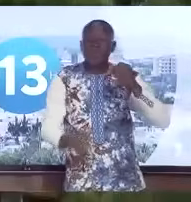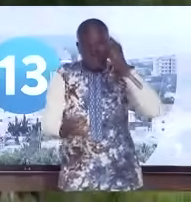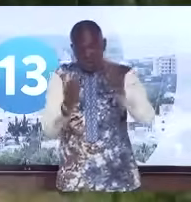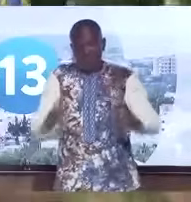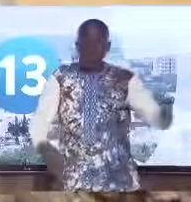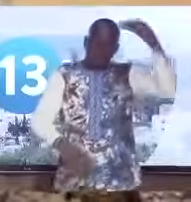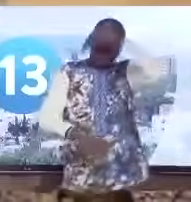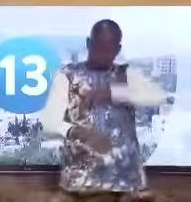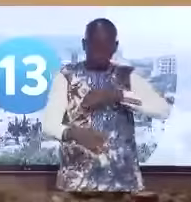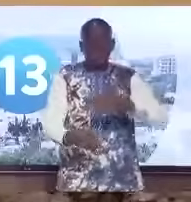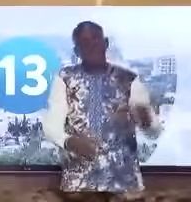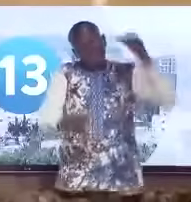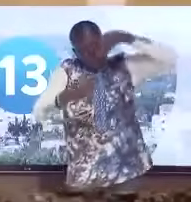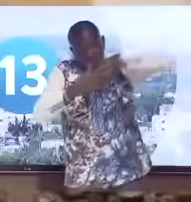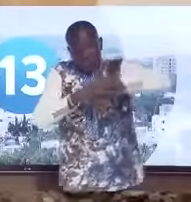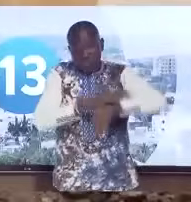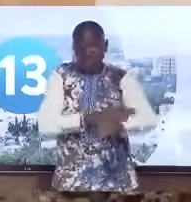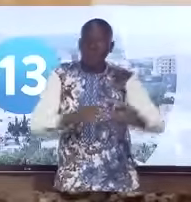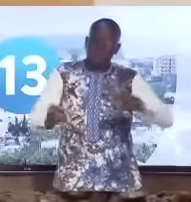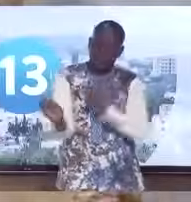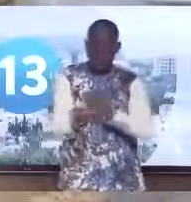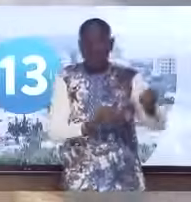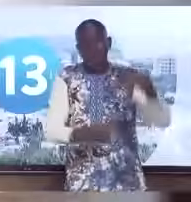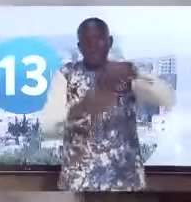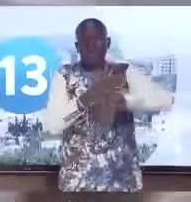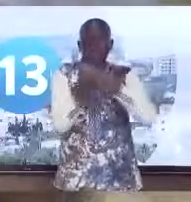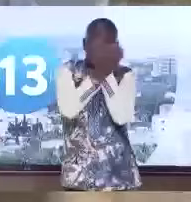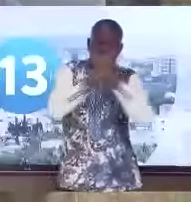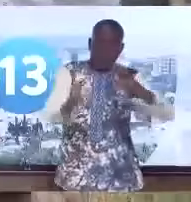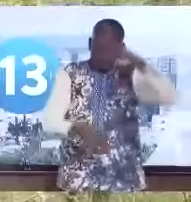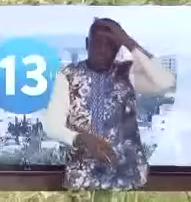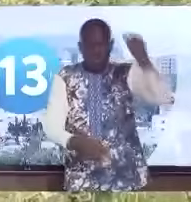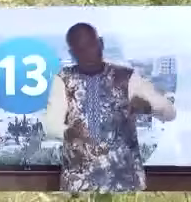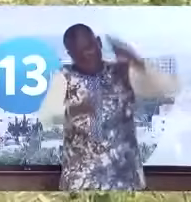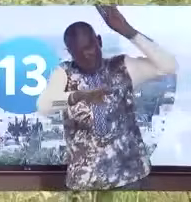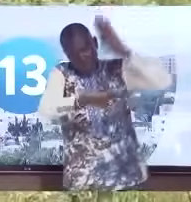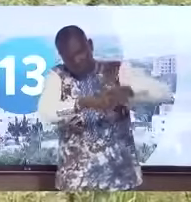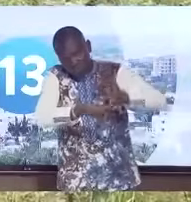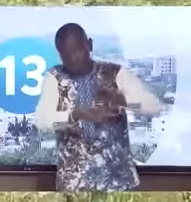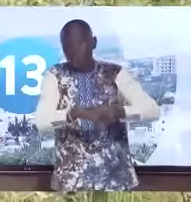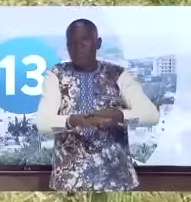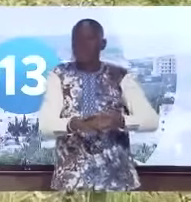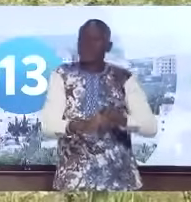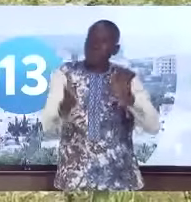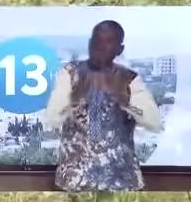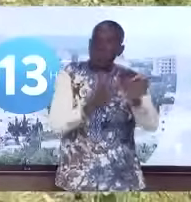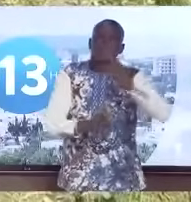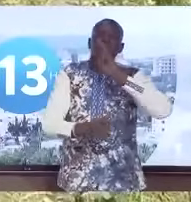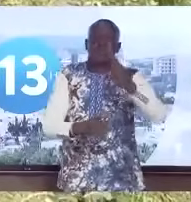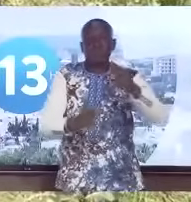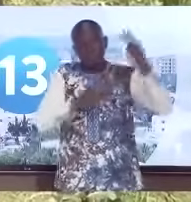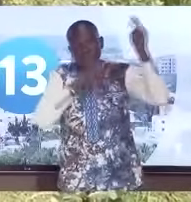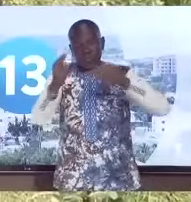bénéficie d'un fourrage offert par l'organisation pour le secours humanitaire d'urgence. Nous comptons vraiment, et à la limite de